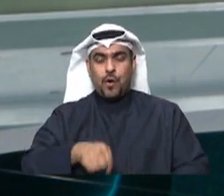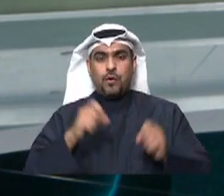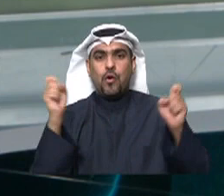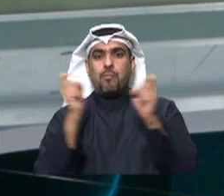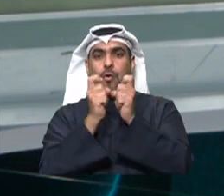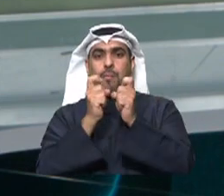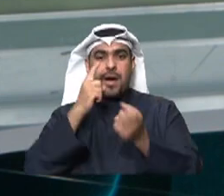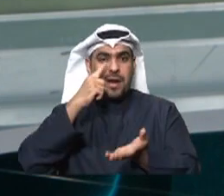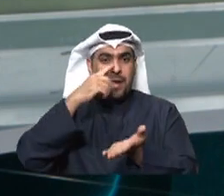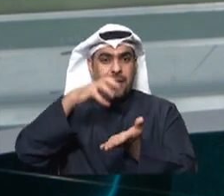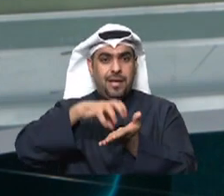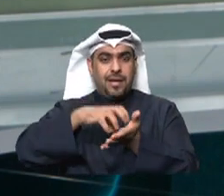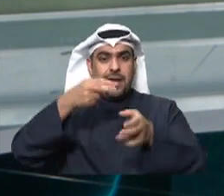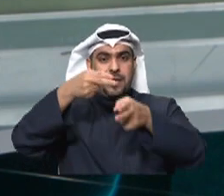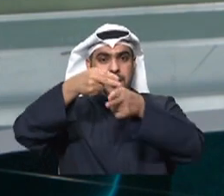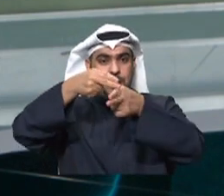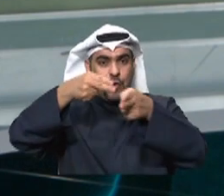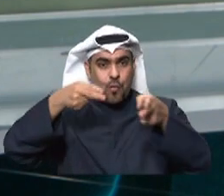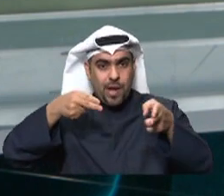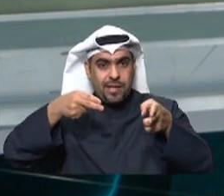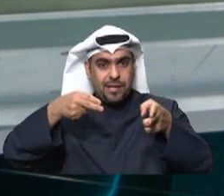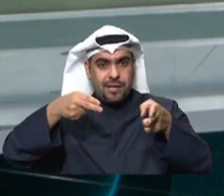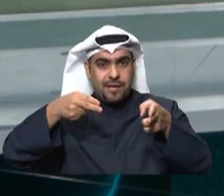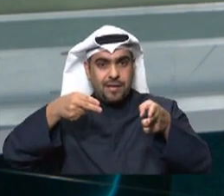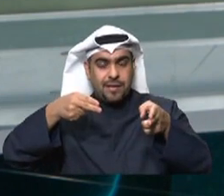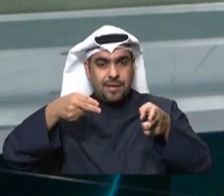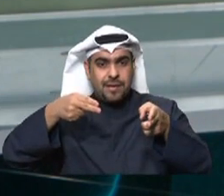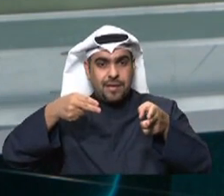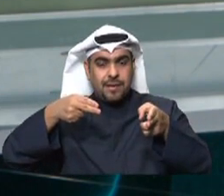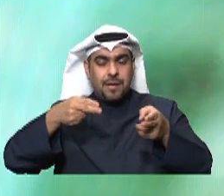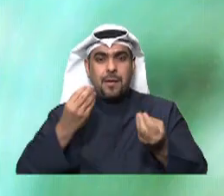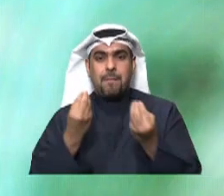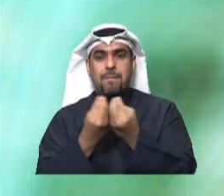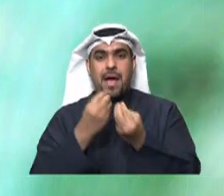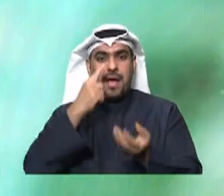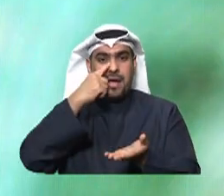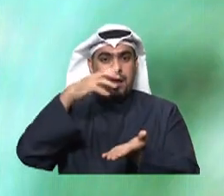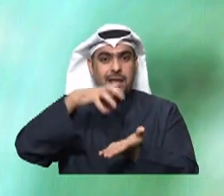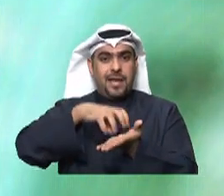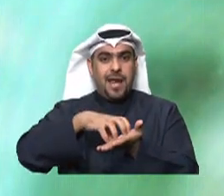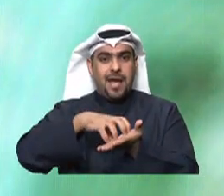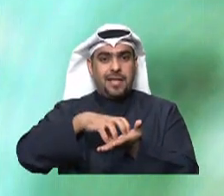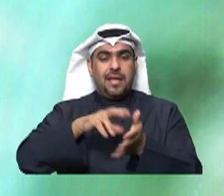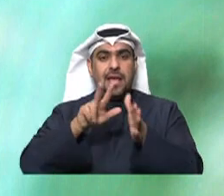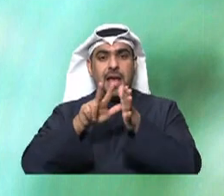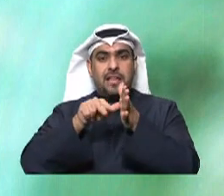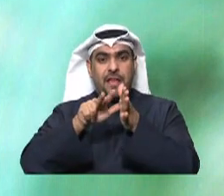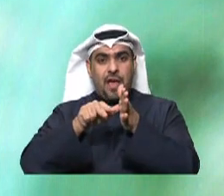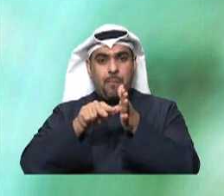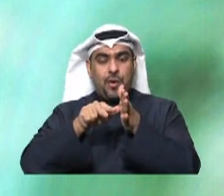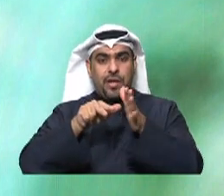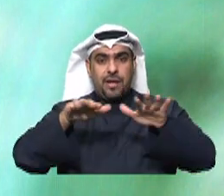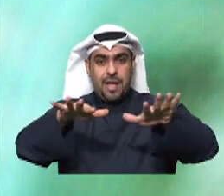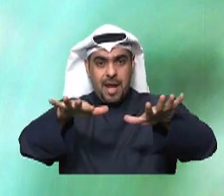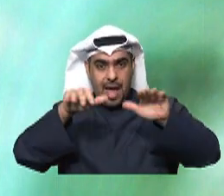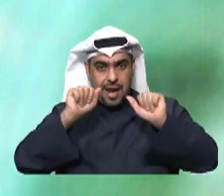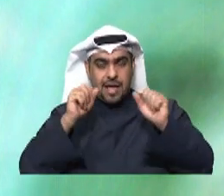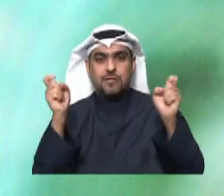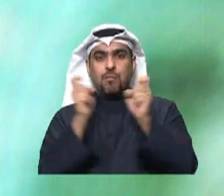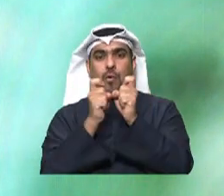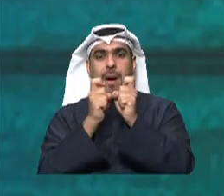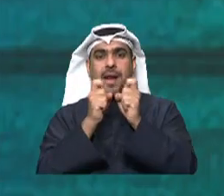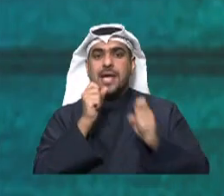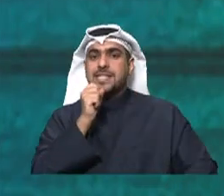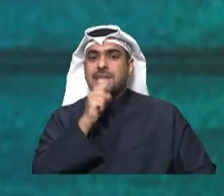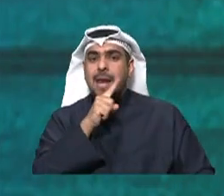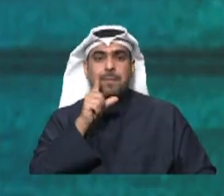الكويت اللي يظهر ان شاء الله اليوم المره الاولى، ايضا عندك يلتقي بالتضامن مباراه كبيره بعدها راح يكون السالميه وكاظمه. هو طبعا